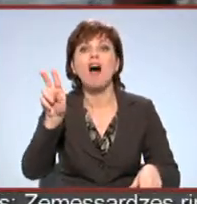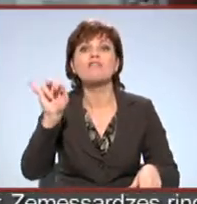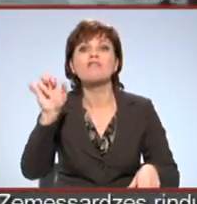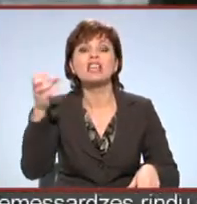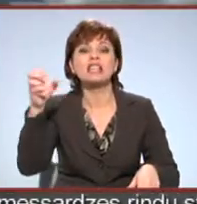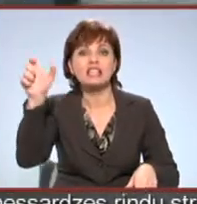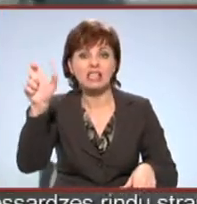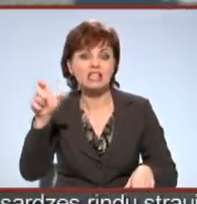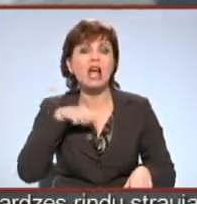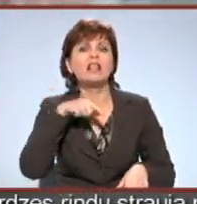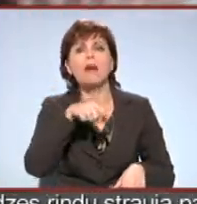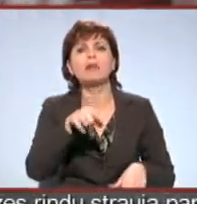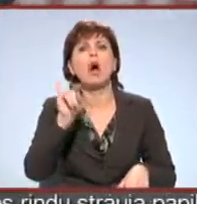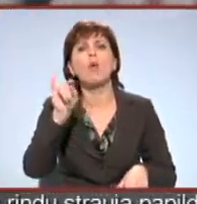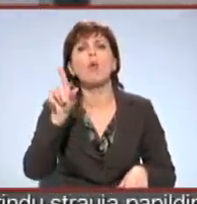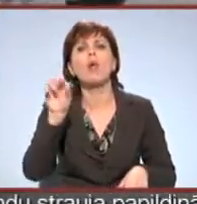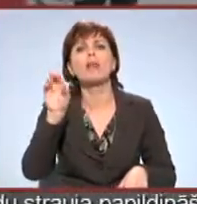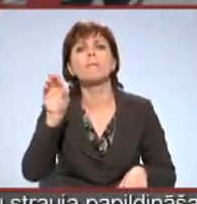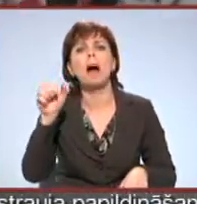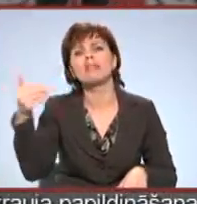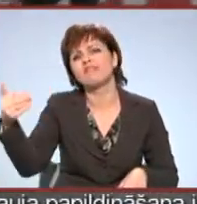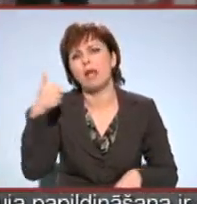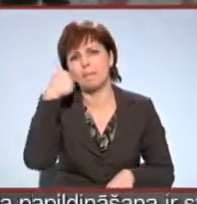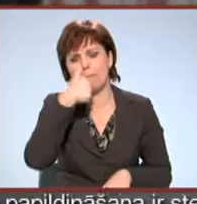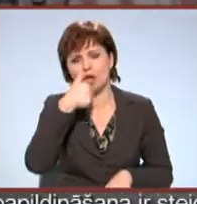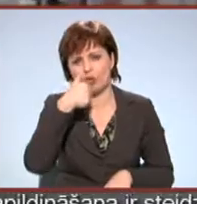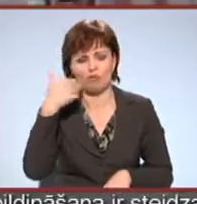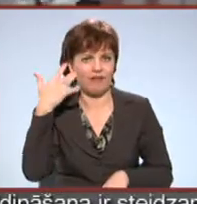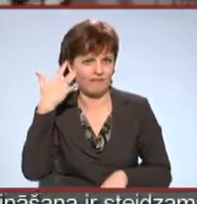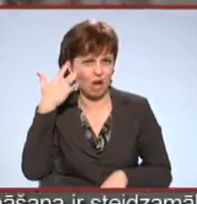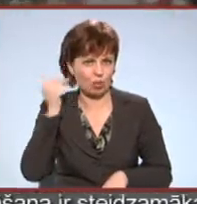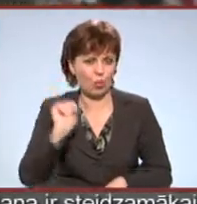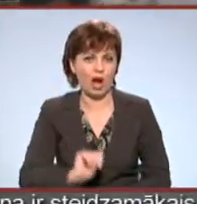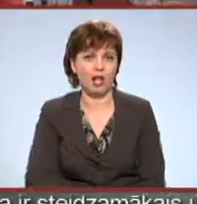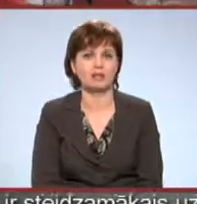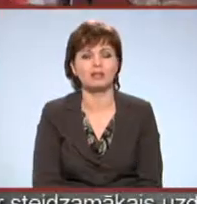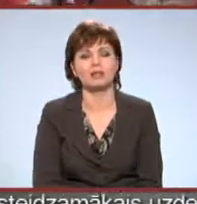ka tas bijis tikai Ulmaņa personīgais viedoklis. Aigars Lazdiņš, Rihards Smelters, Latvijas televīzija.